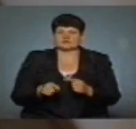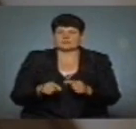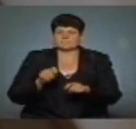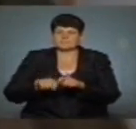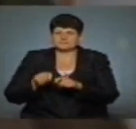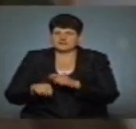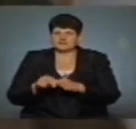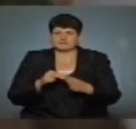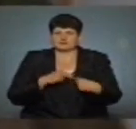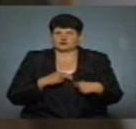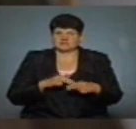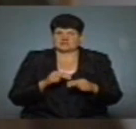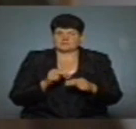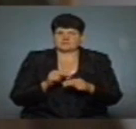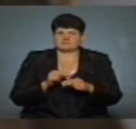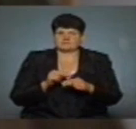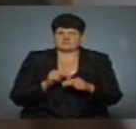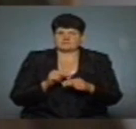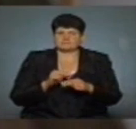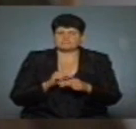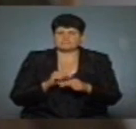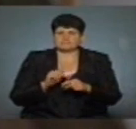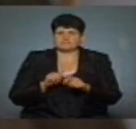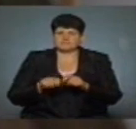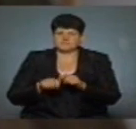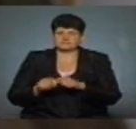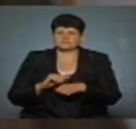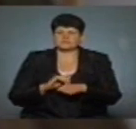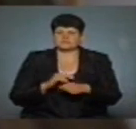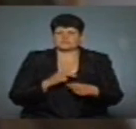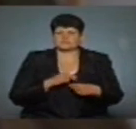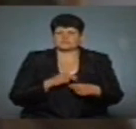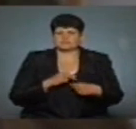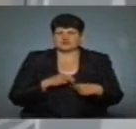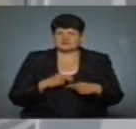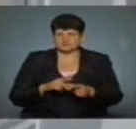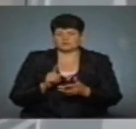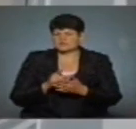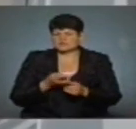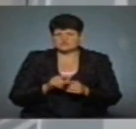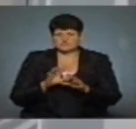педагогічних працівників. Профінансувати саме тестування зобов'язані місцеві органи влади.